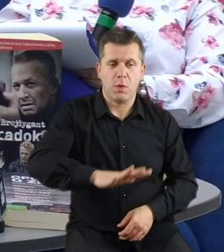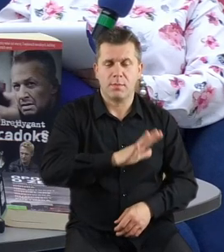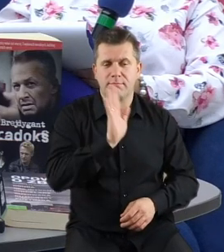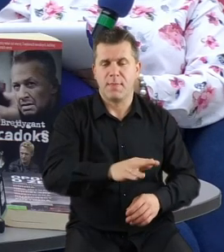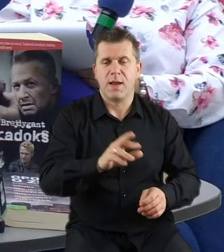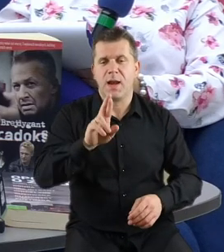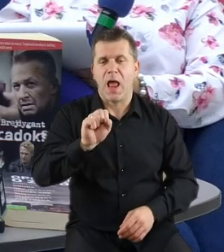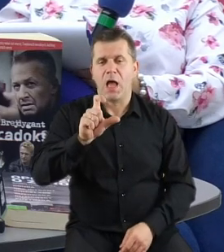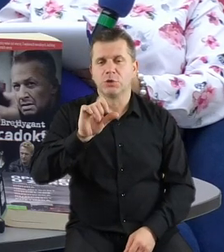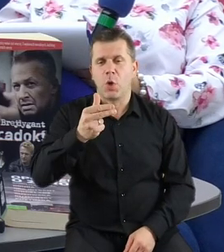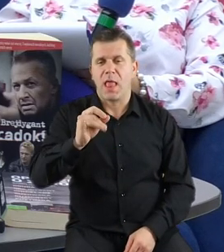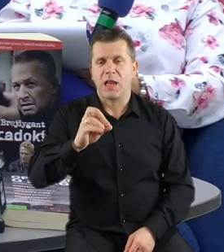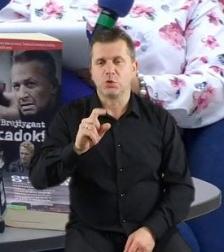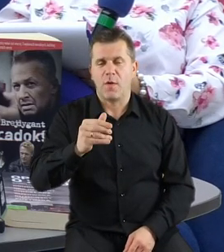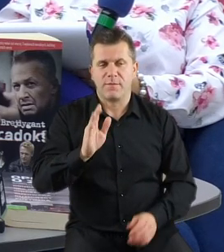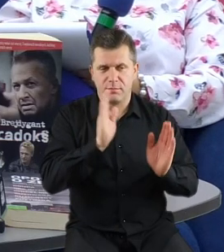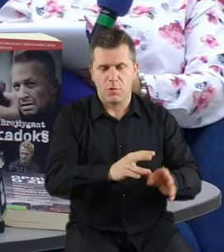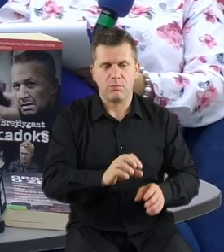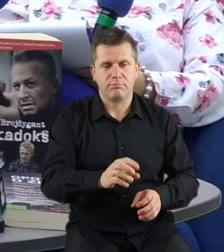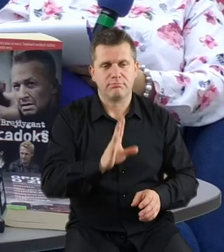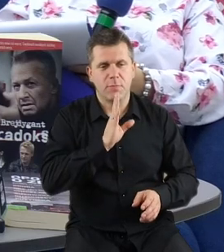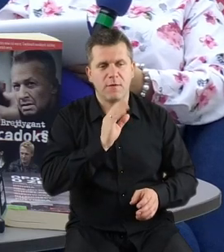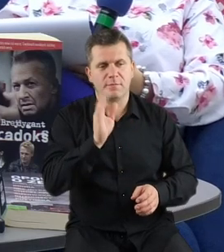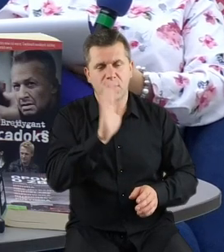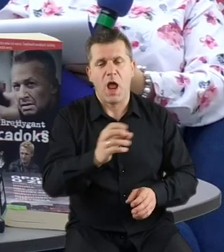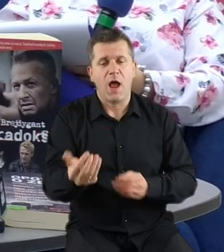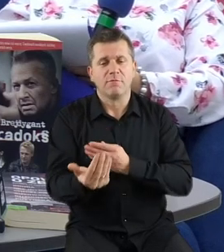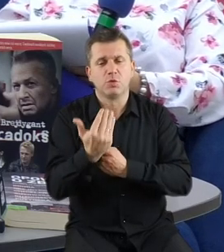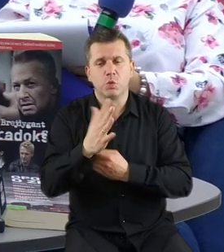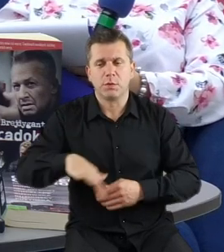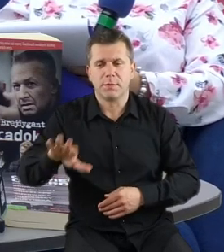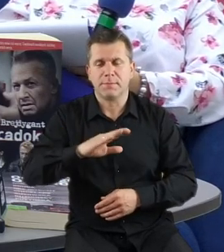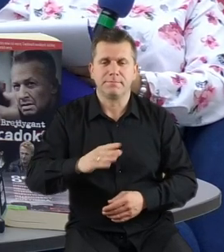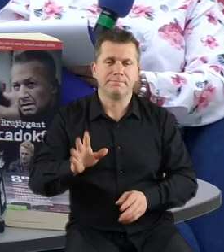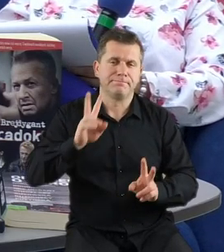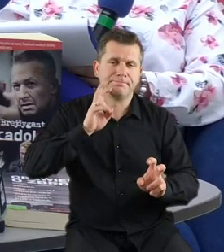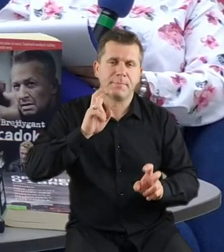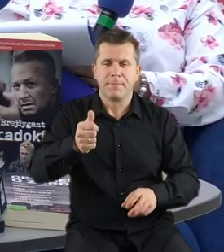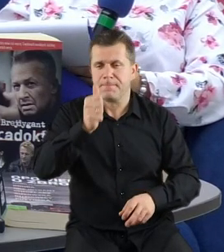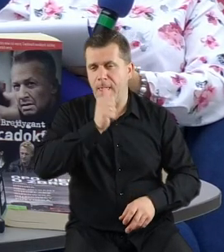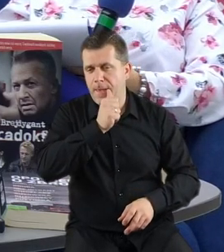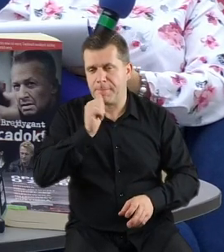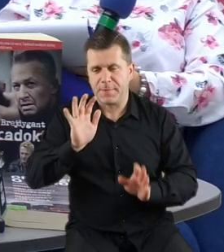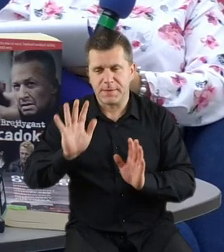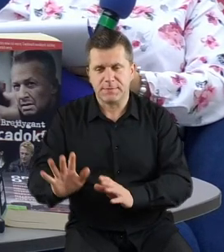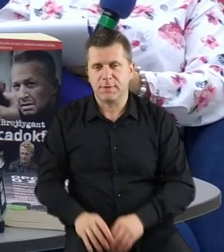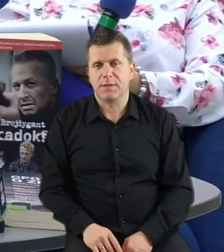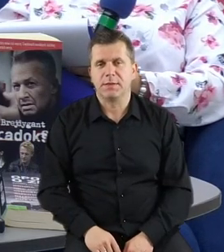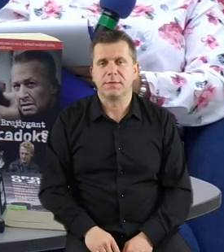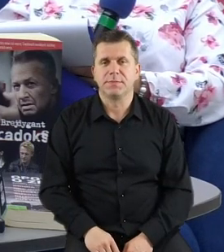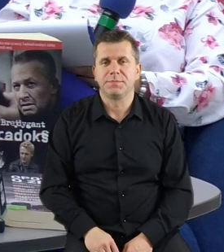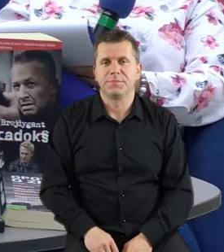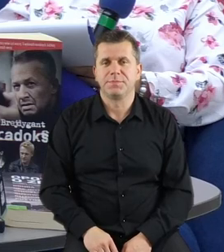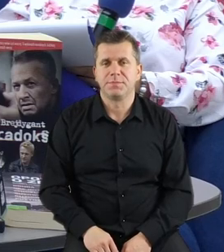jest już bardziej zracjonalizowany, tak oświecony, wschód ma w sobie ten mistycyzm, ten tajemnicę i tak dalej.